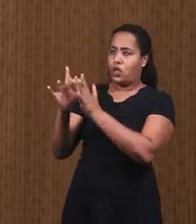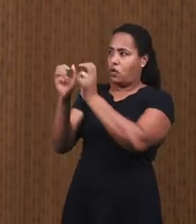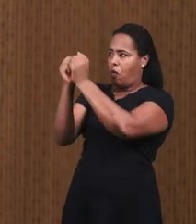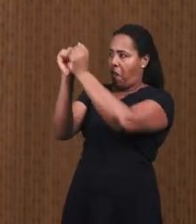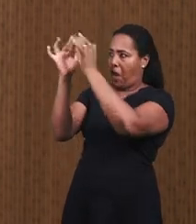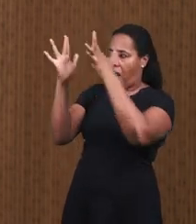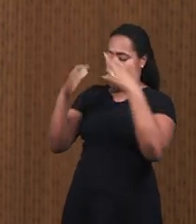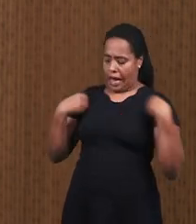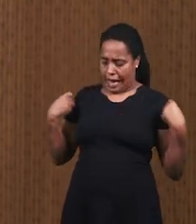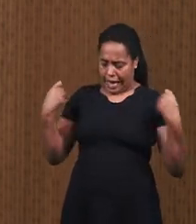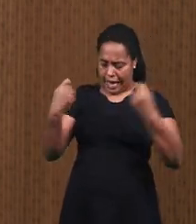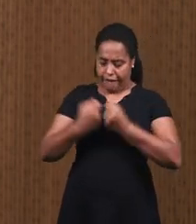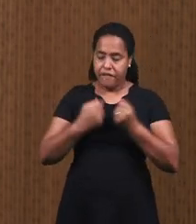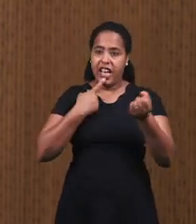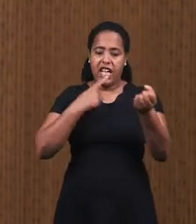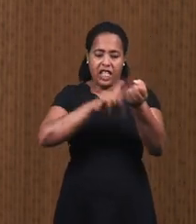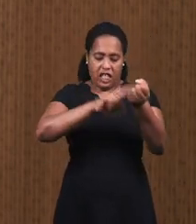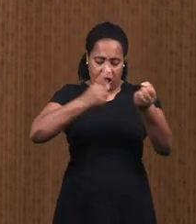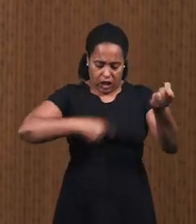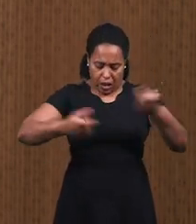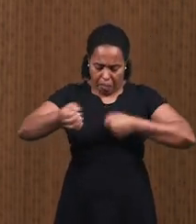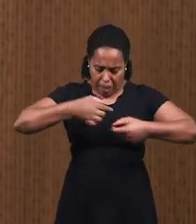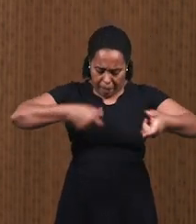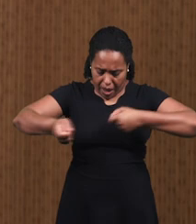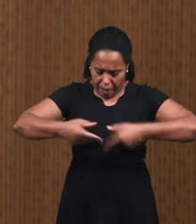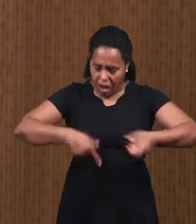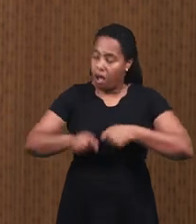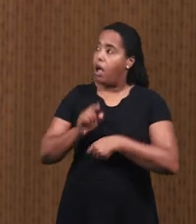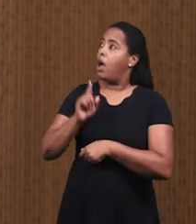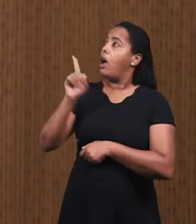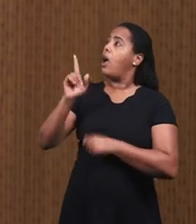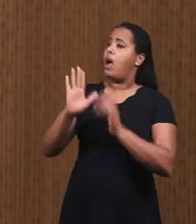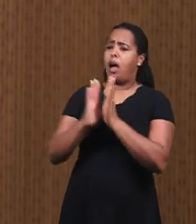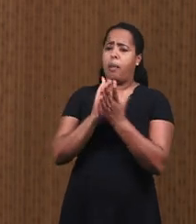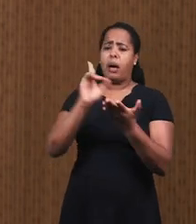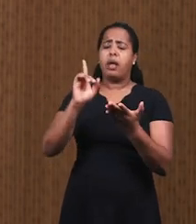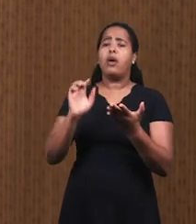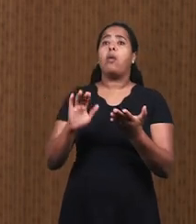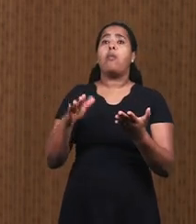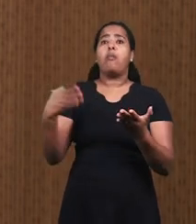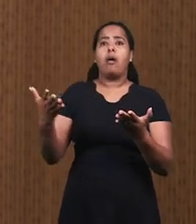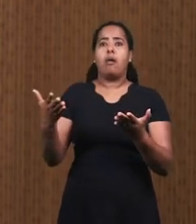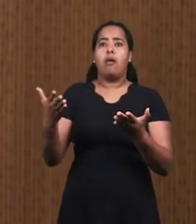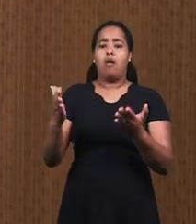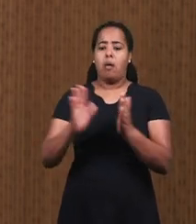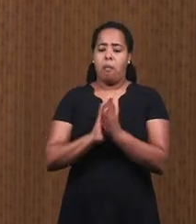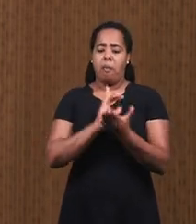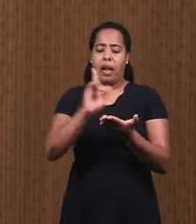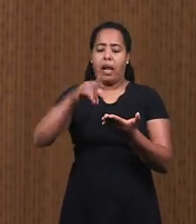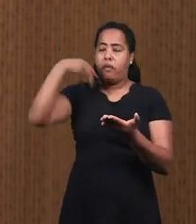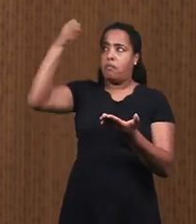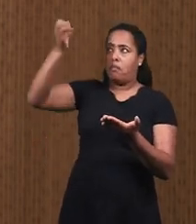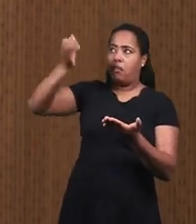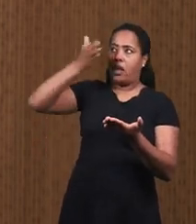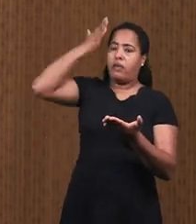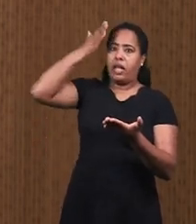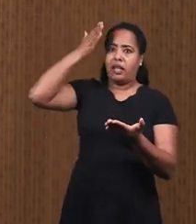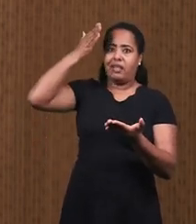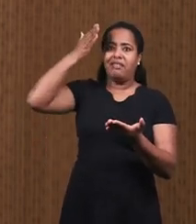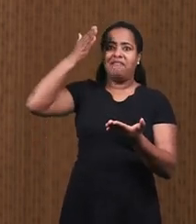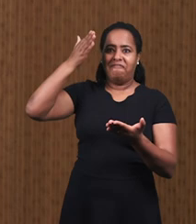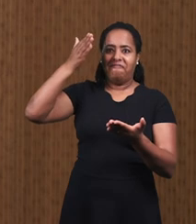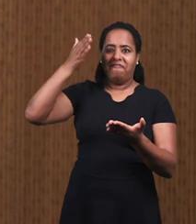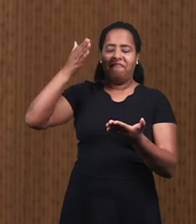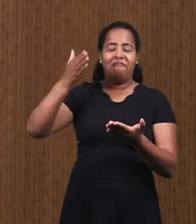Jésus glorifié avec les habits tachés de sang et il a entendu, lui, c'est la parole. Quelle parole? La